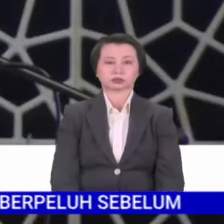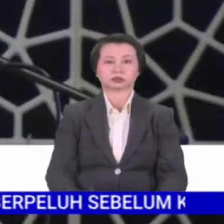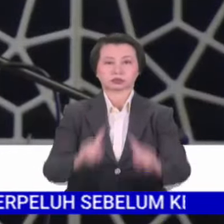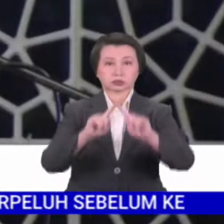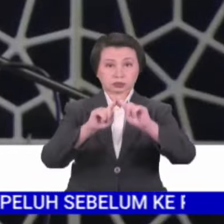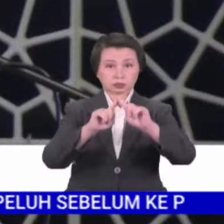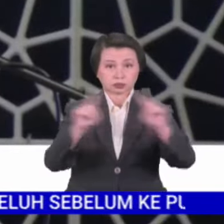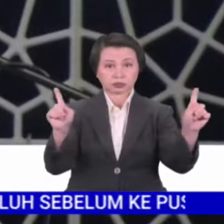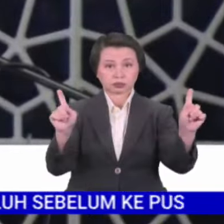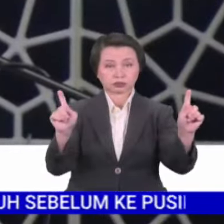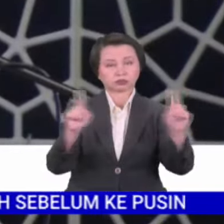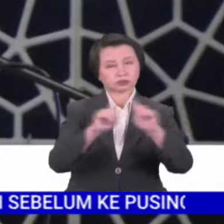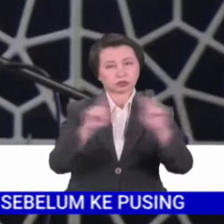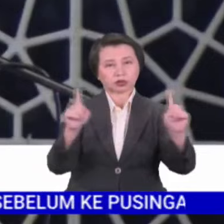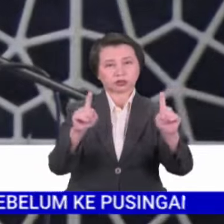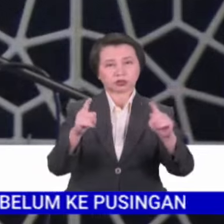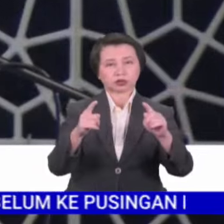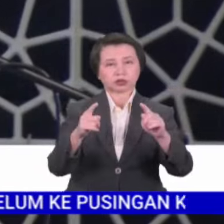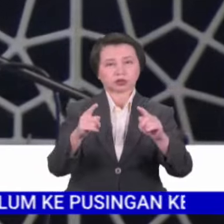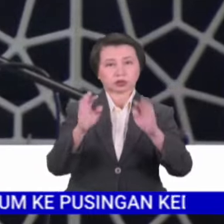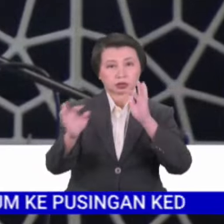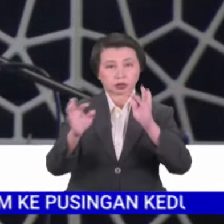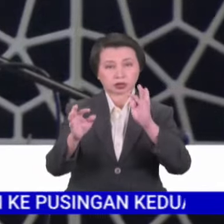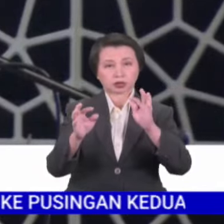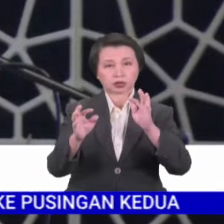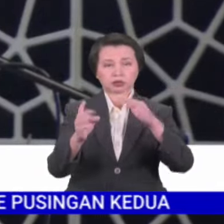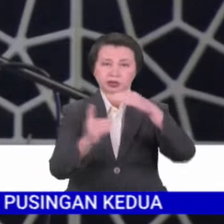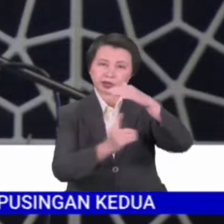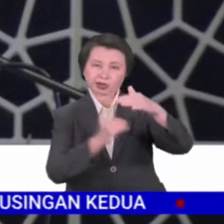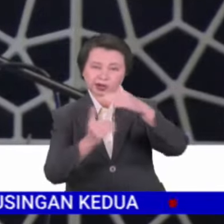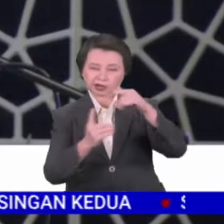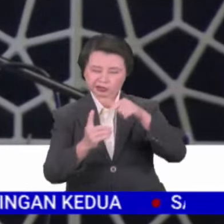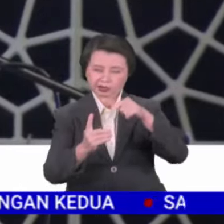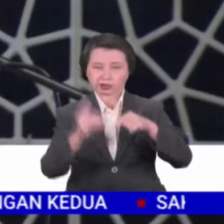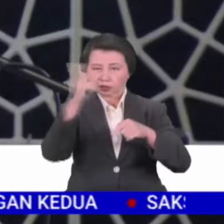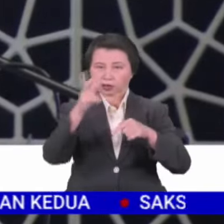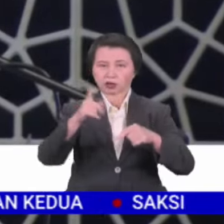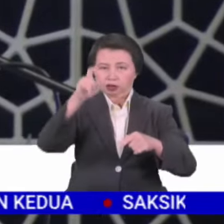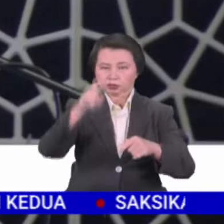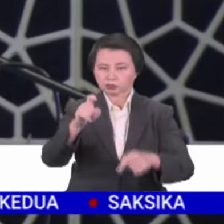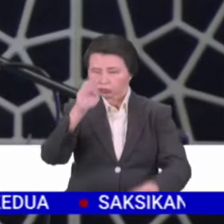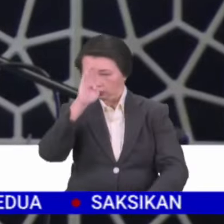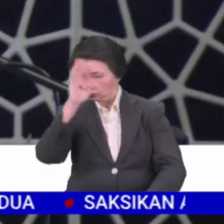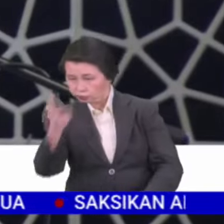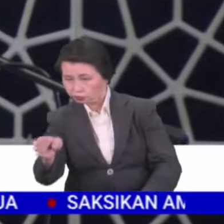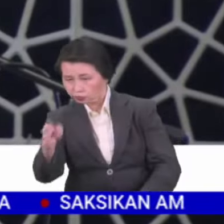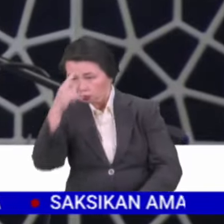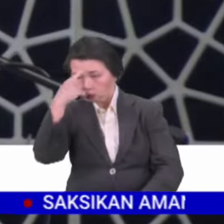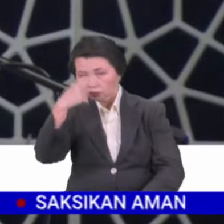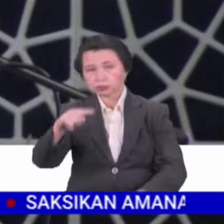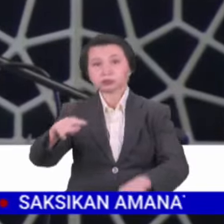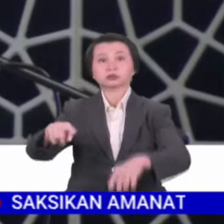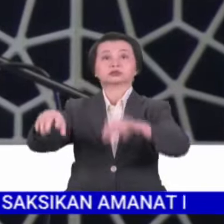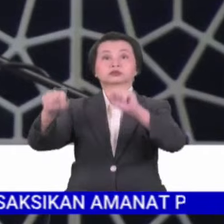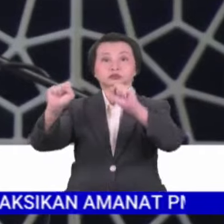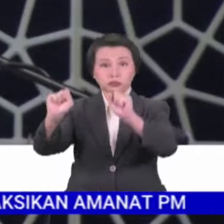Tetapi kalau dari segi dasar kerajaan harus lebih tertumpu untuk